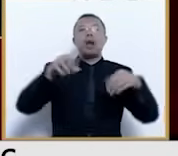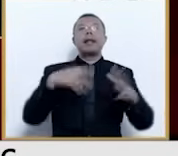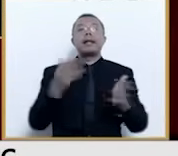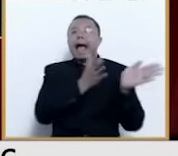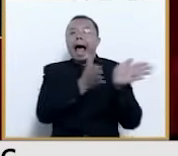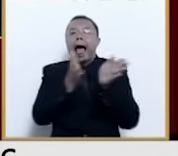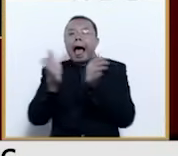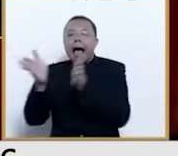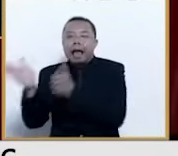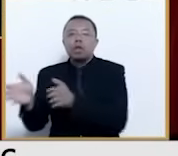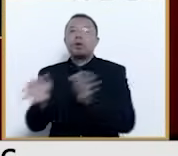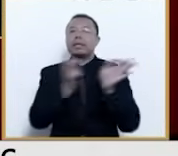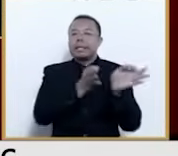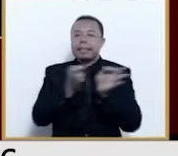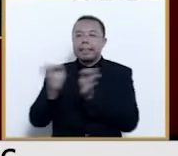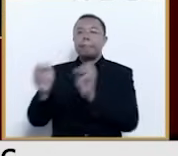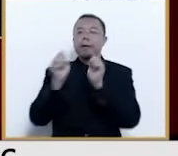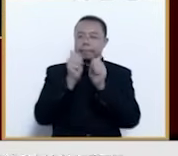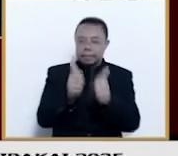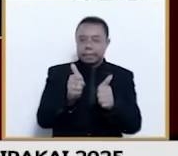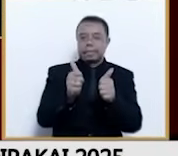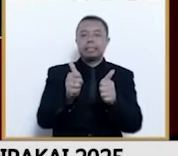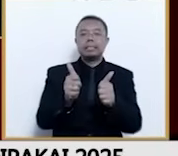kita atur secara tertib dan baik.